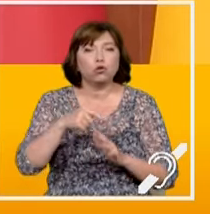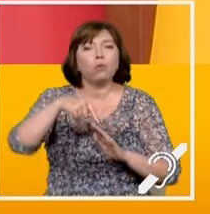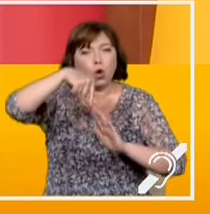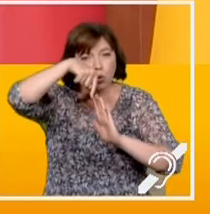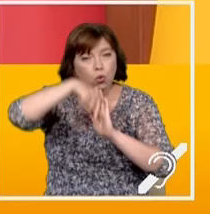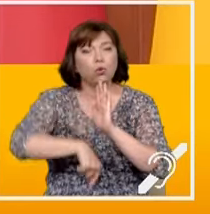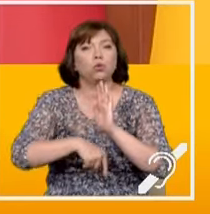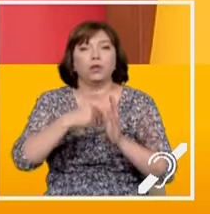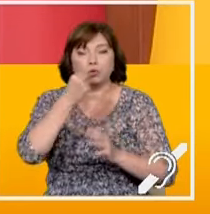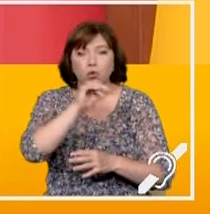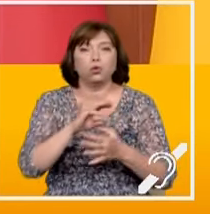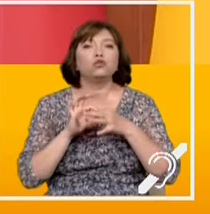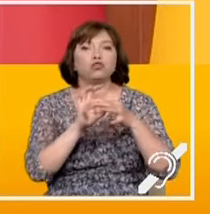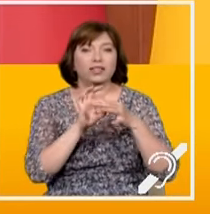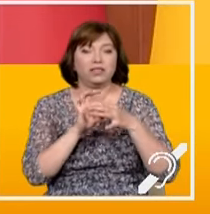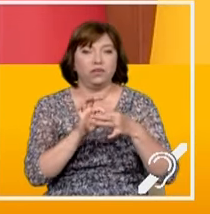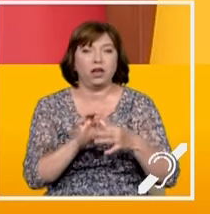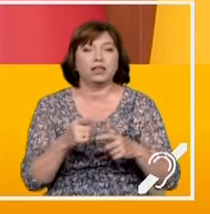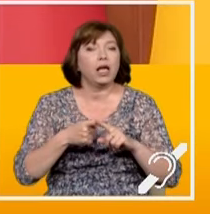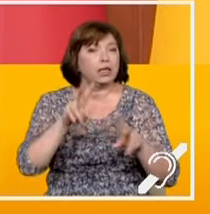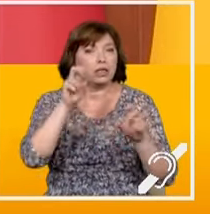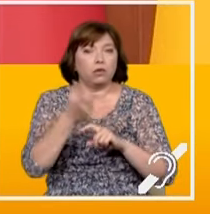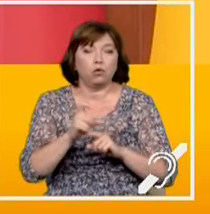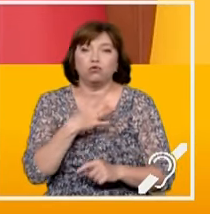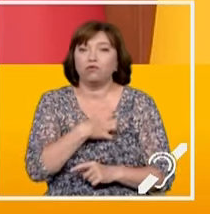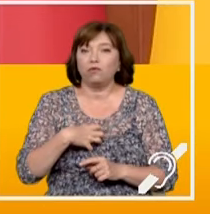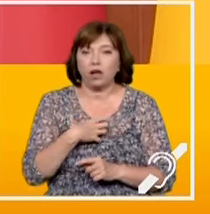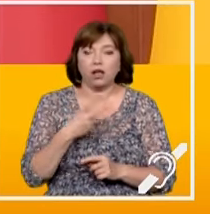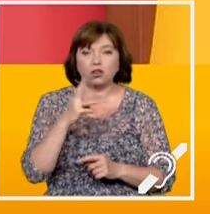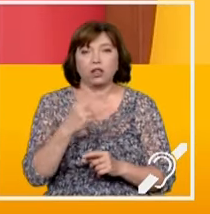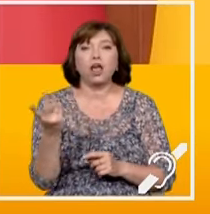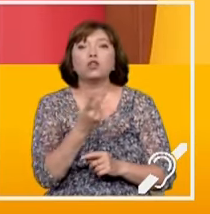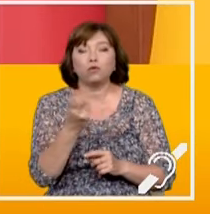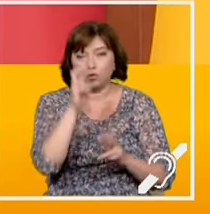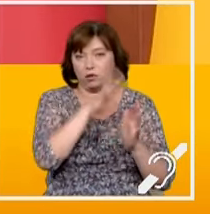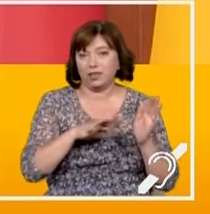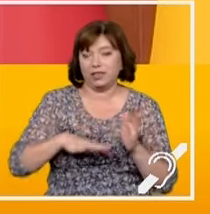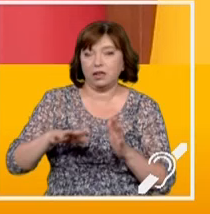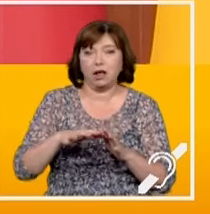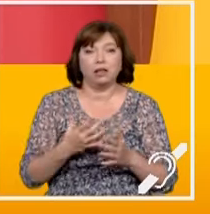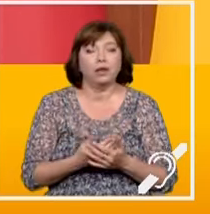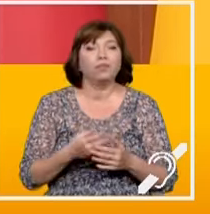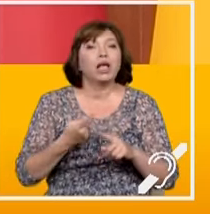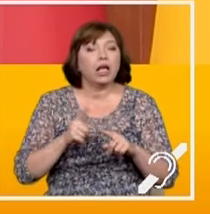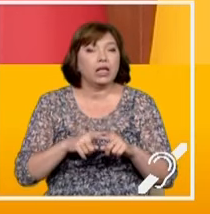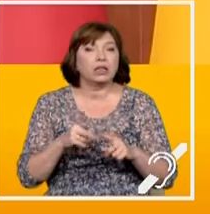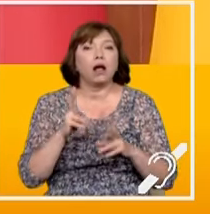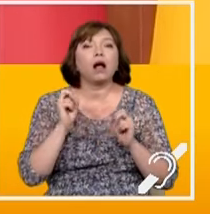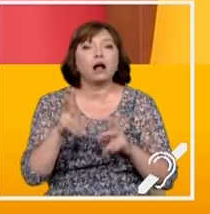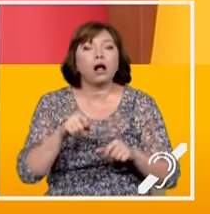aprofunda cooperarea noastră. Un subiect important pentru ambele părți este modul în care reușim